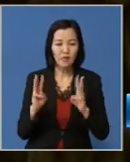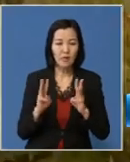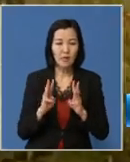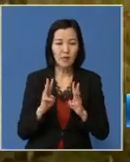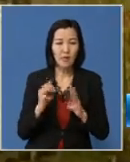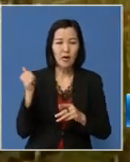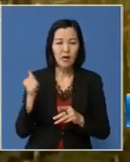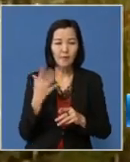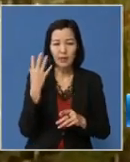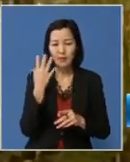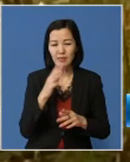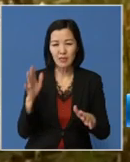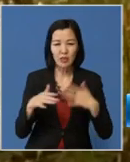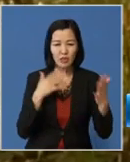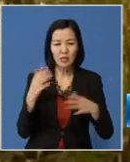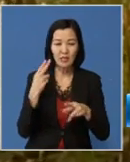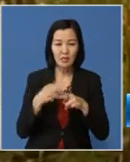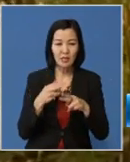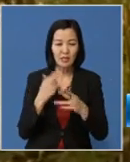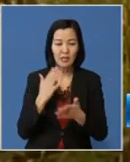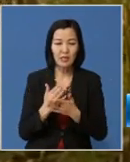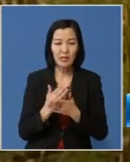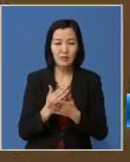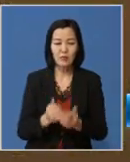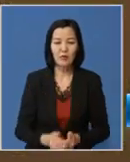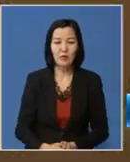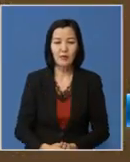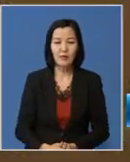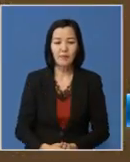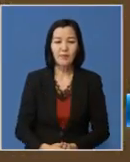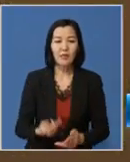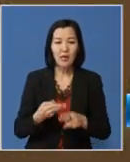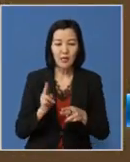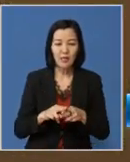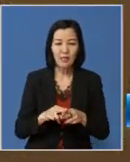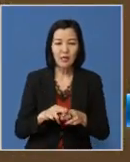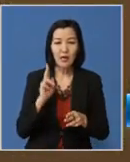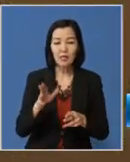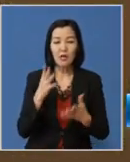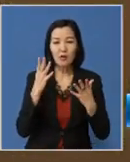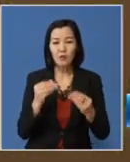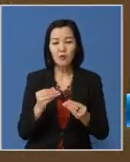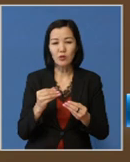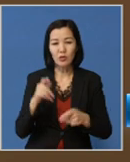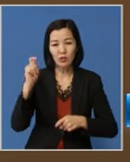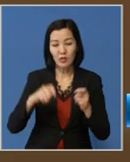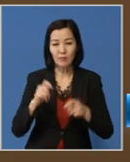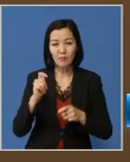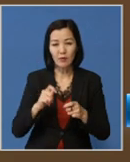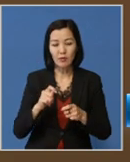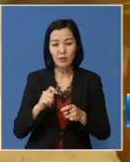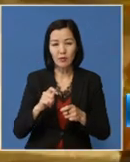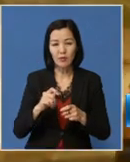аптап ыстық пен күшті жел де кедергі келтіріп тұр дейді мамандар. Алайда синоптиктер алдағы күндері елде жаңбыр жауып,